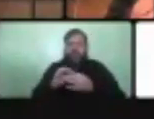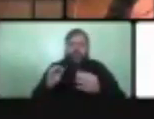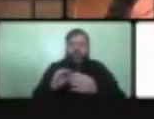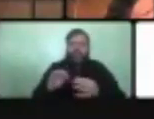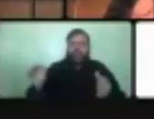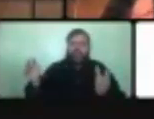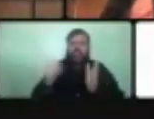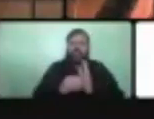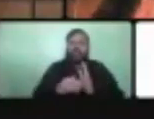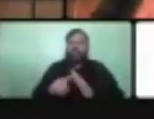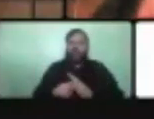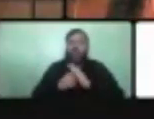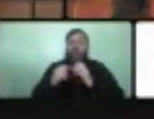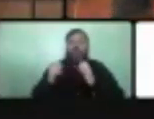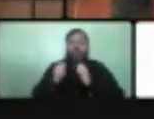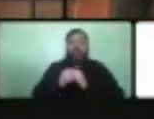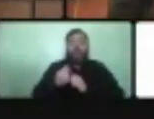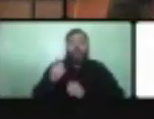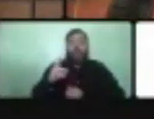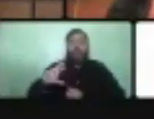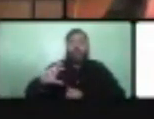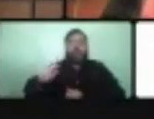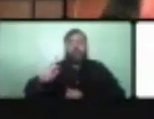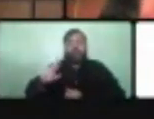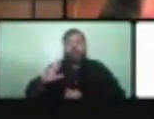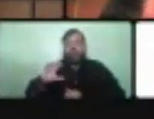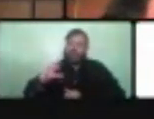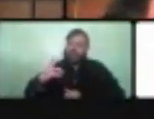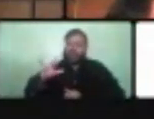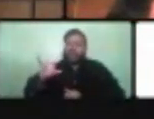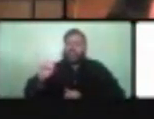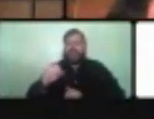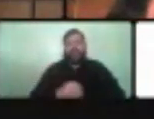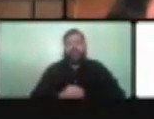maswali ya maoni na Dr. Chris, tafadhali endelea.